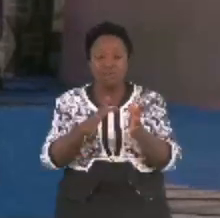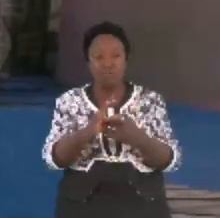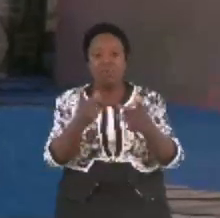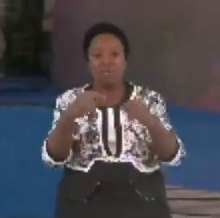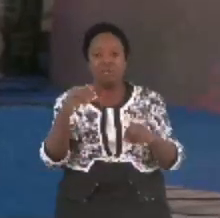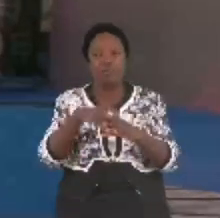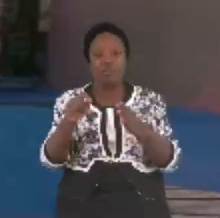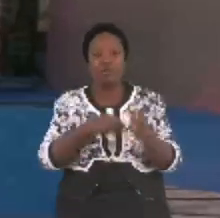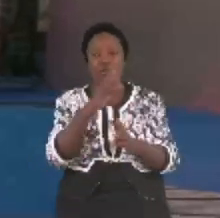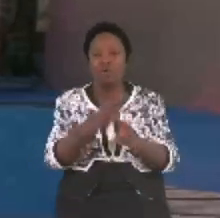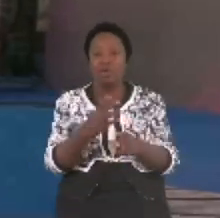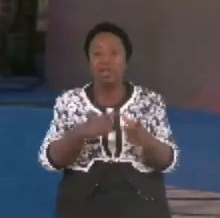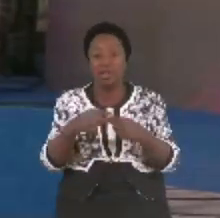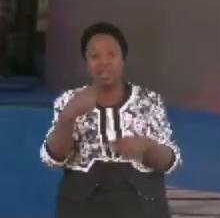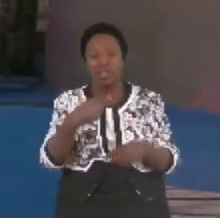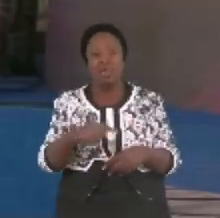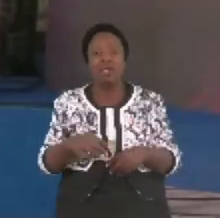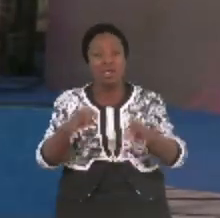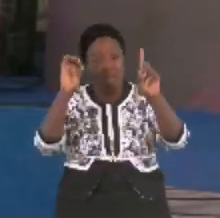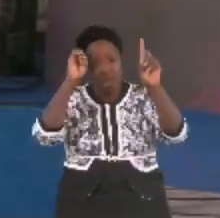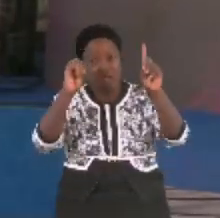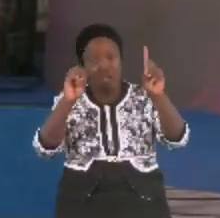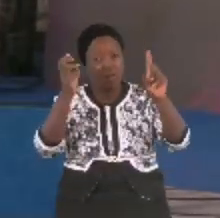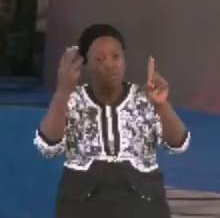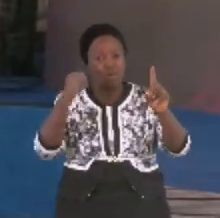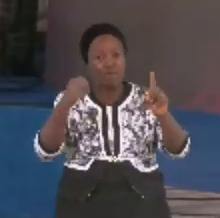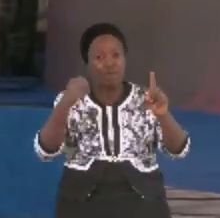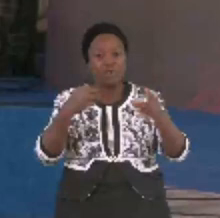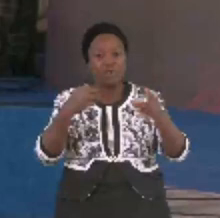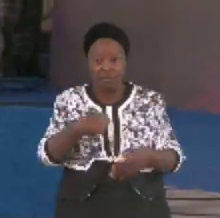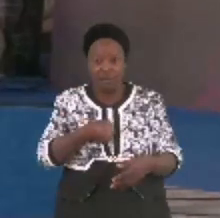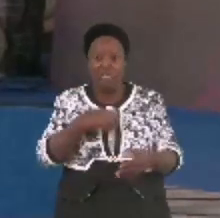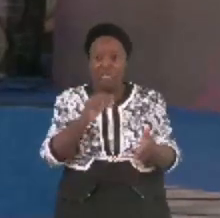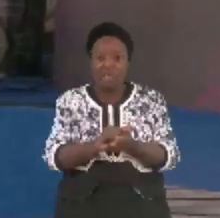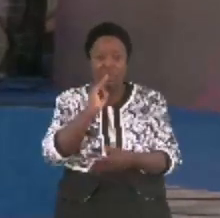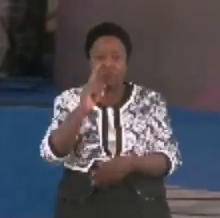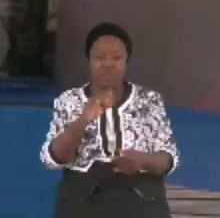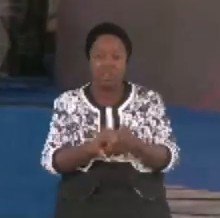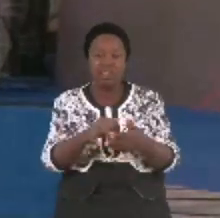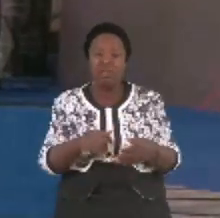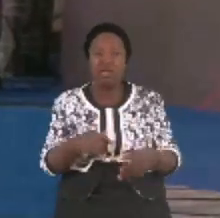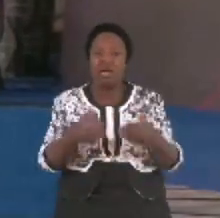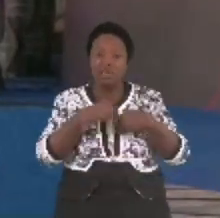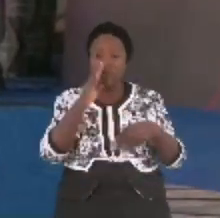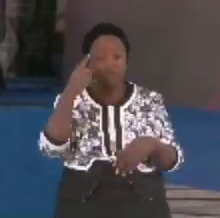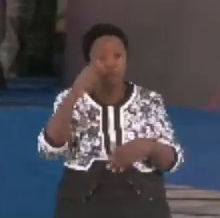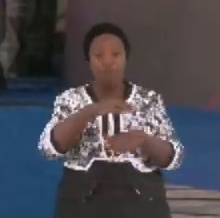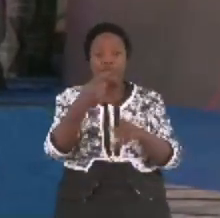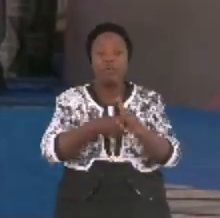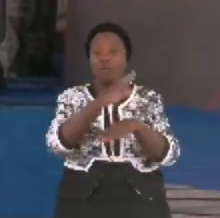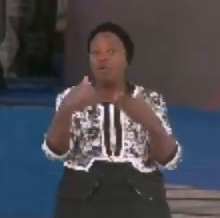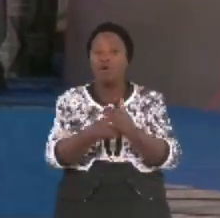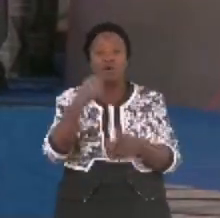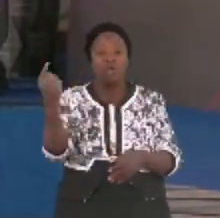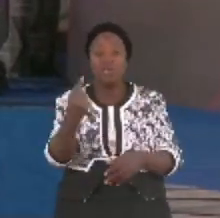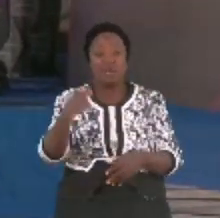Mais il dit, il était avant moi. Ça, c'est celui qui vivait de toute l'éternité